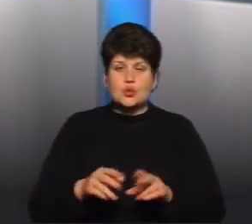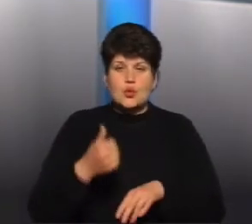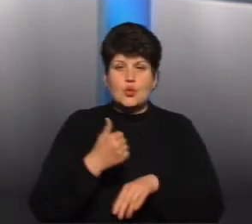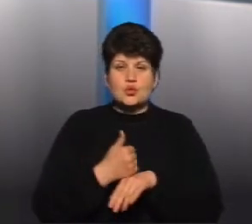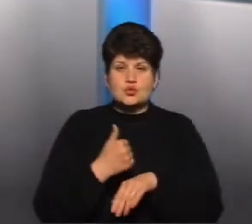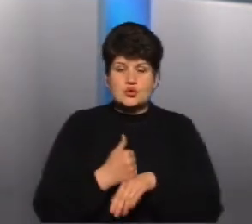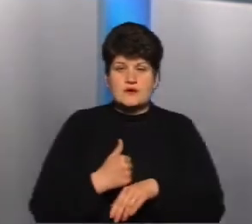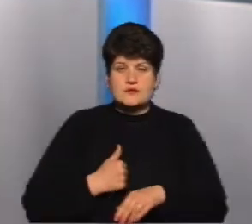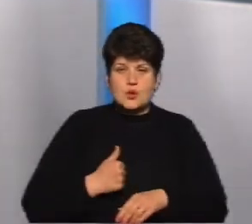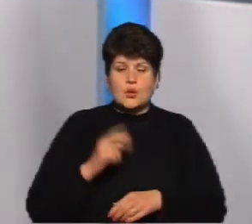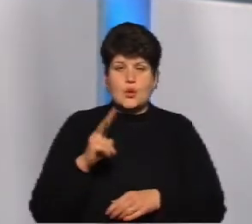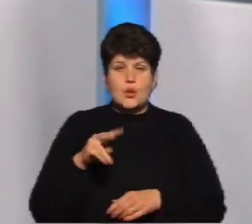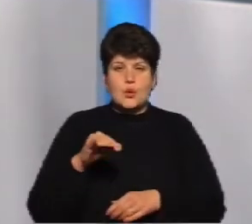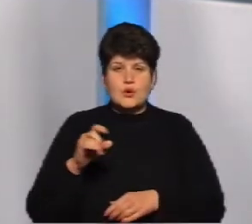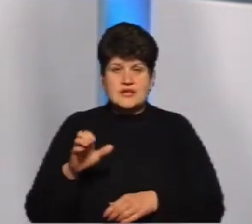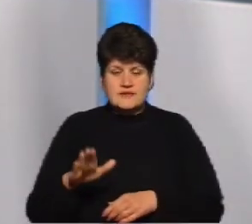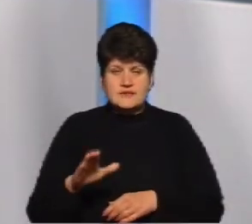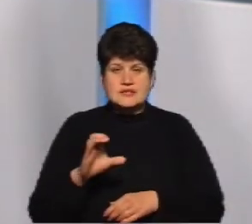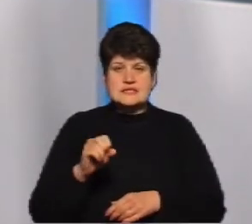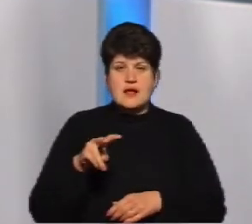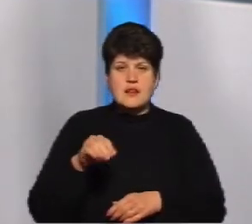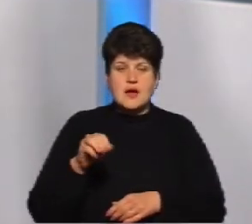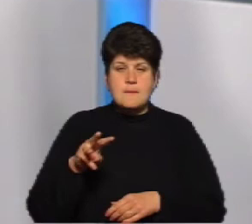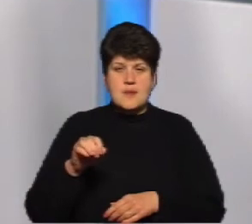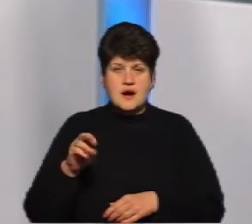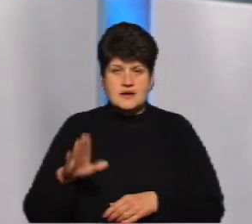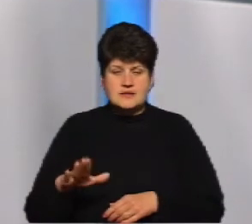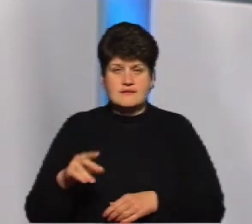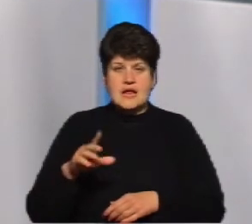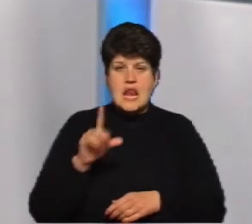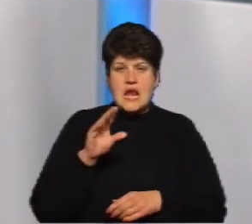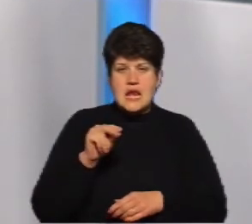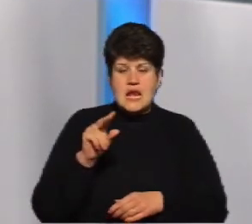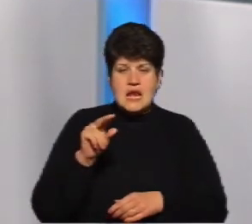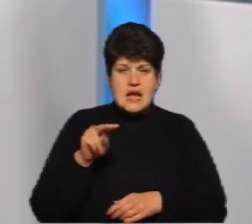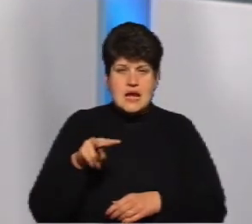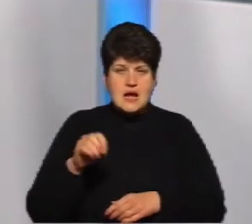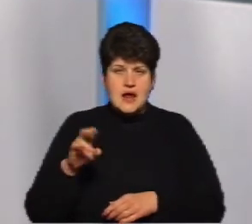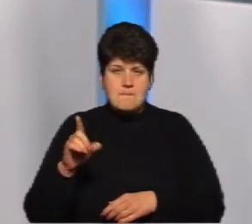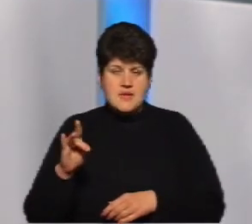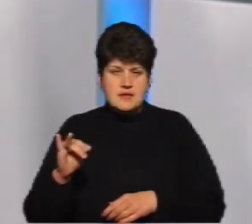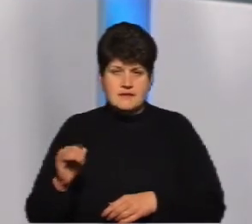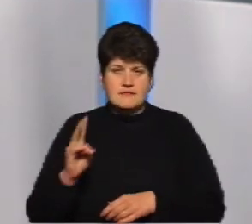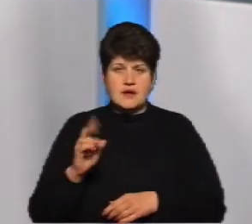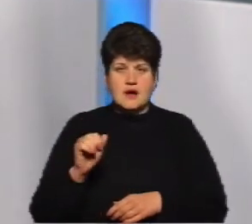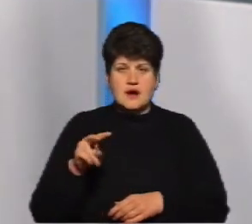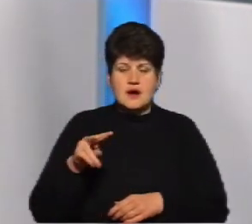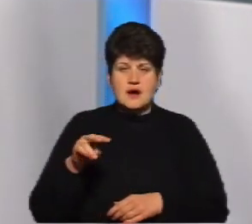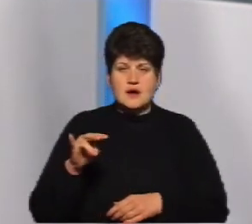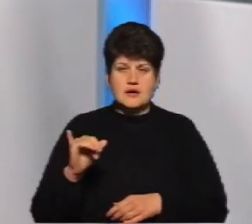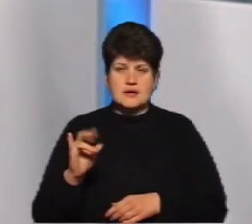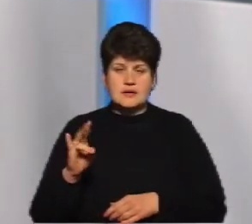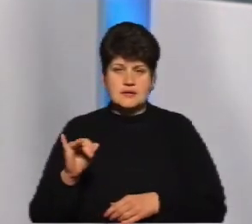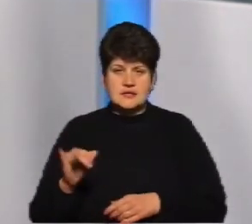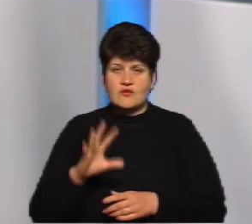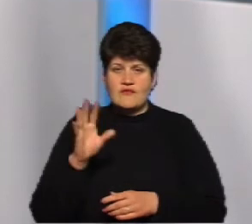Клюєв, Саламатін, Лебедєв, Калінін і так далі. Весь силовий блок і військові напрямки.